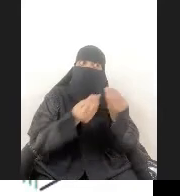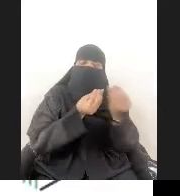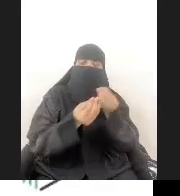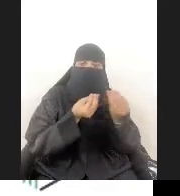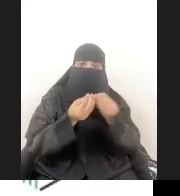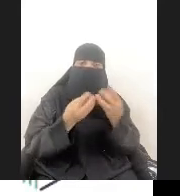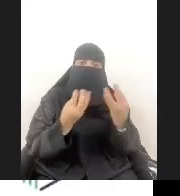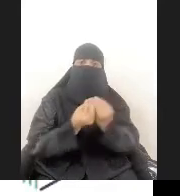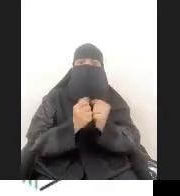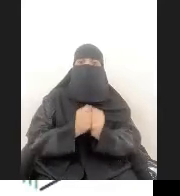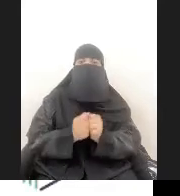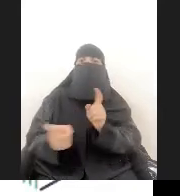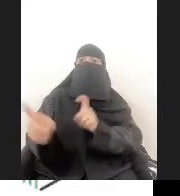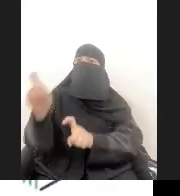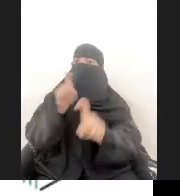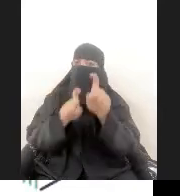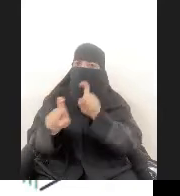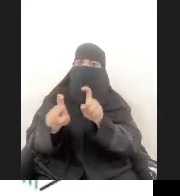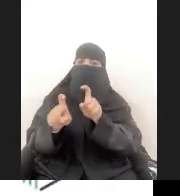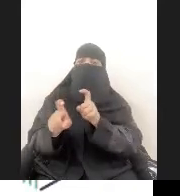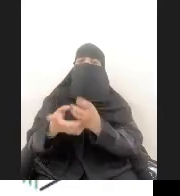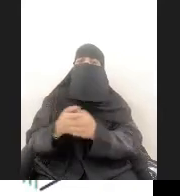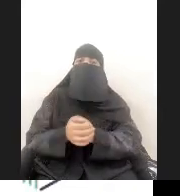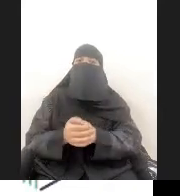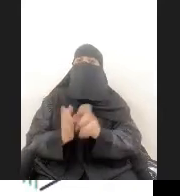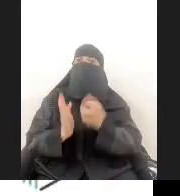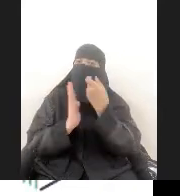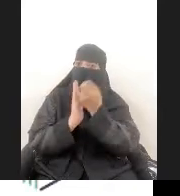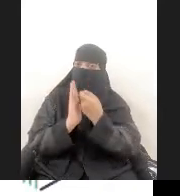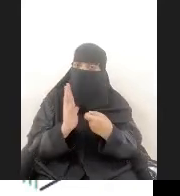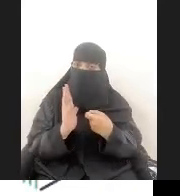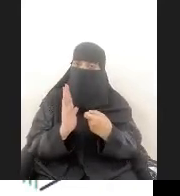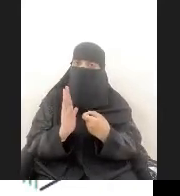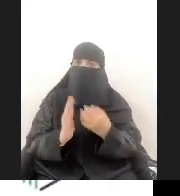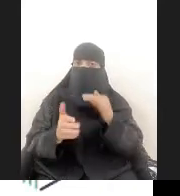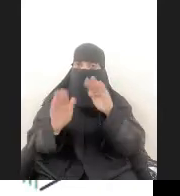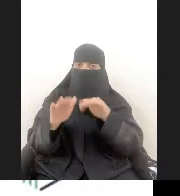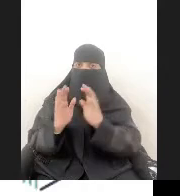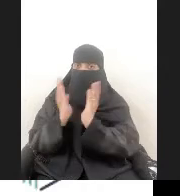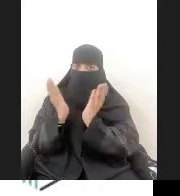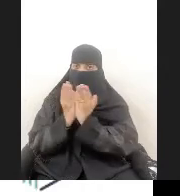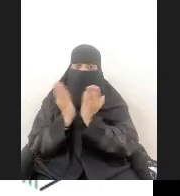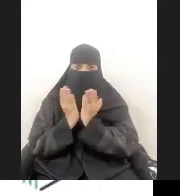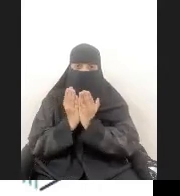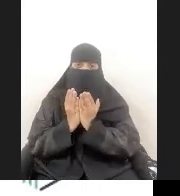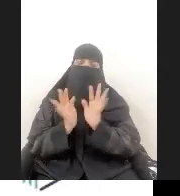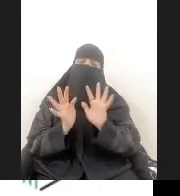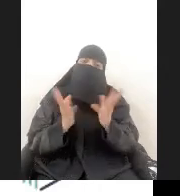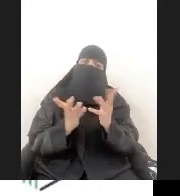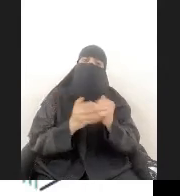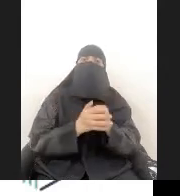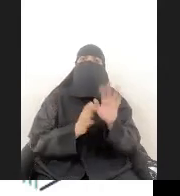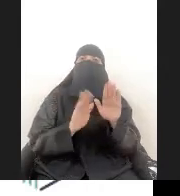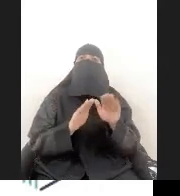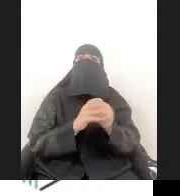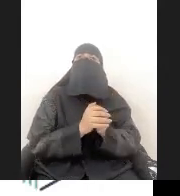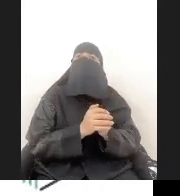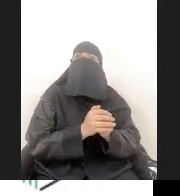الأسئلة واقتراحات تغذية راجعة، ربما الكتابة تكون في داخل القاعة، ربما تكون خارج القاعة حسب نوع الكتابة